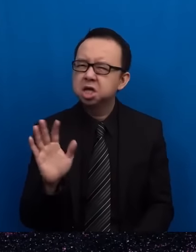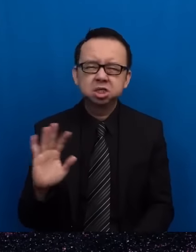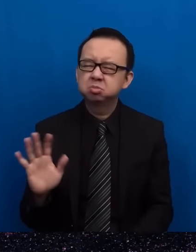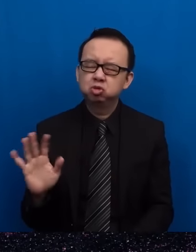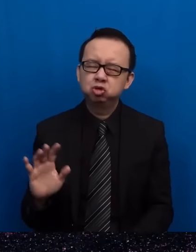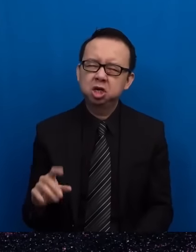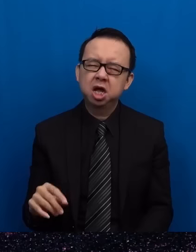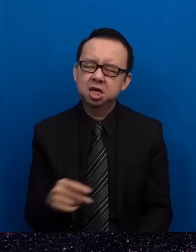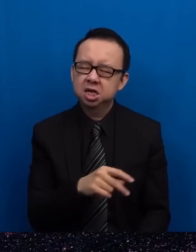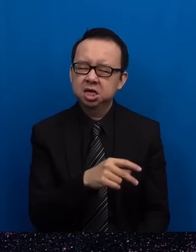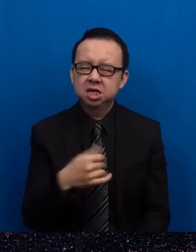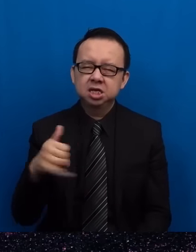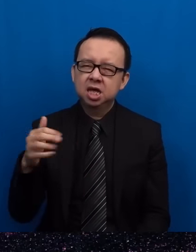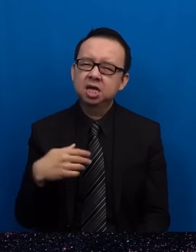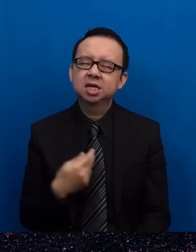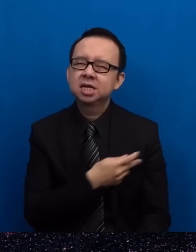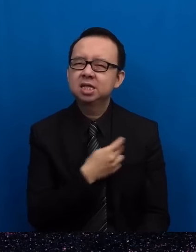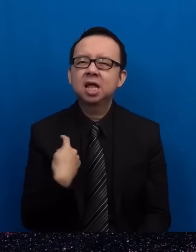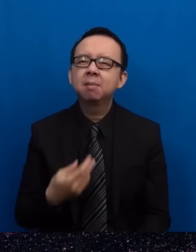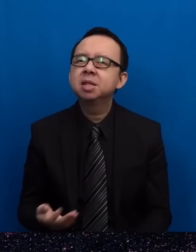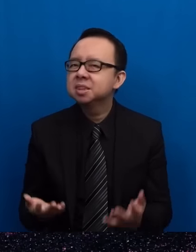minta. Ada